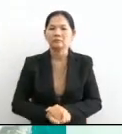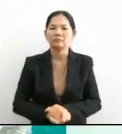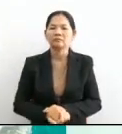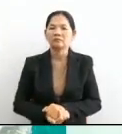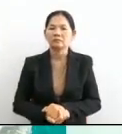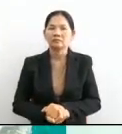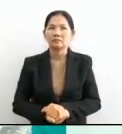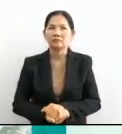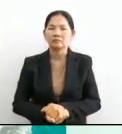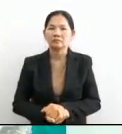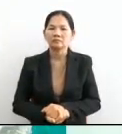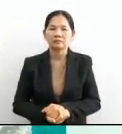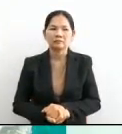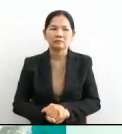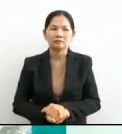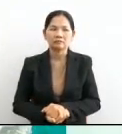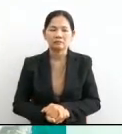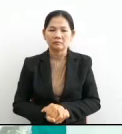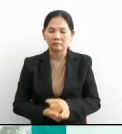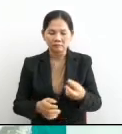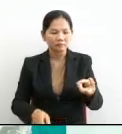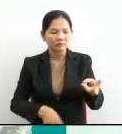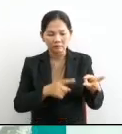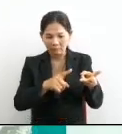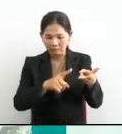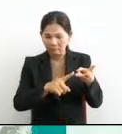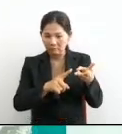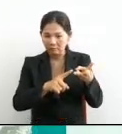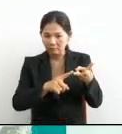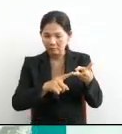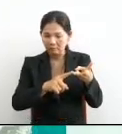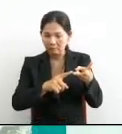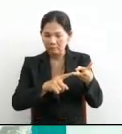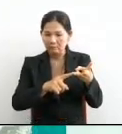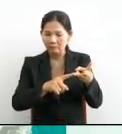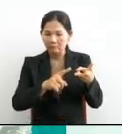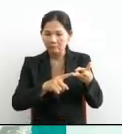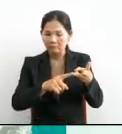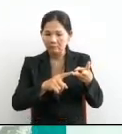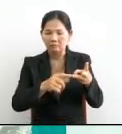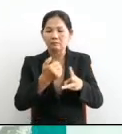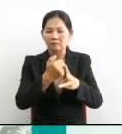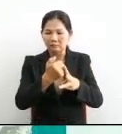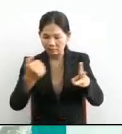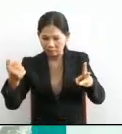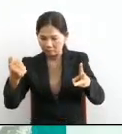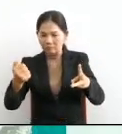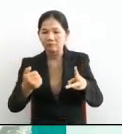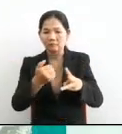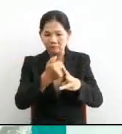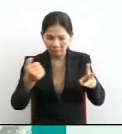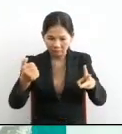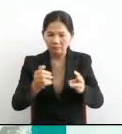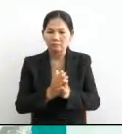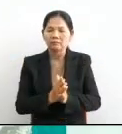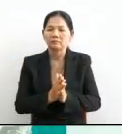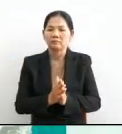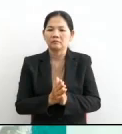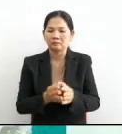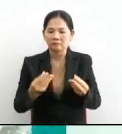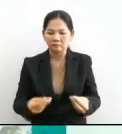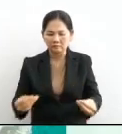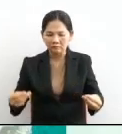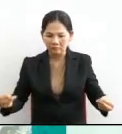hiệp ở cồn mơ lỏ chà hay cà ní mua tiền là có nạ pịa chỉ niêm miếng này thá bỏ đắp